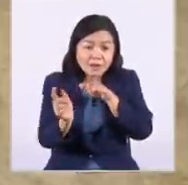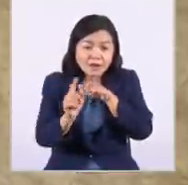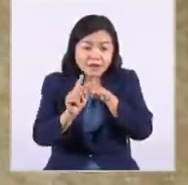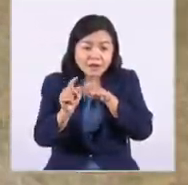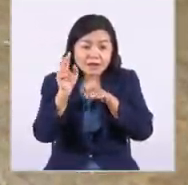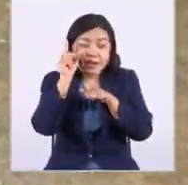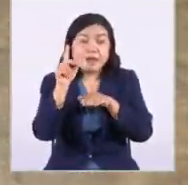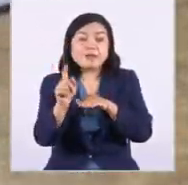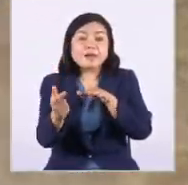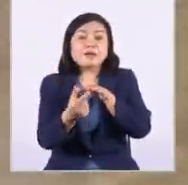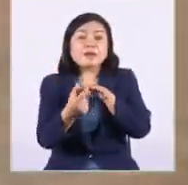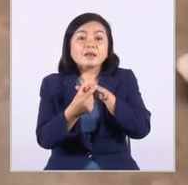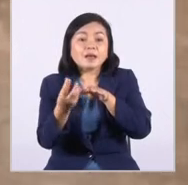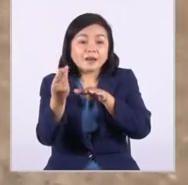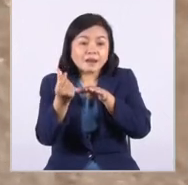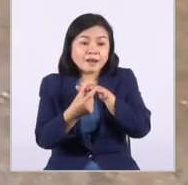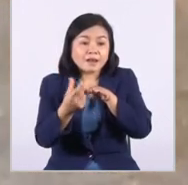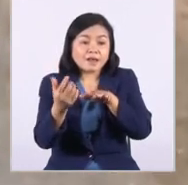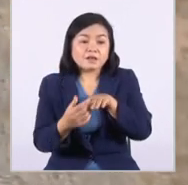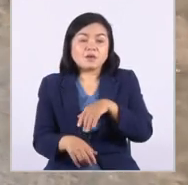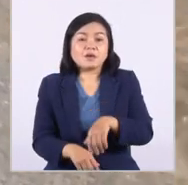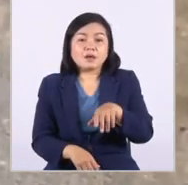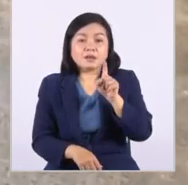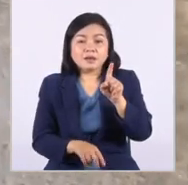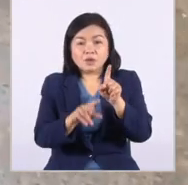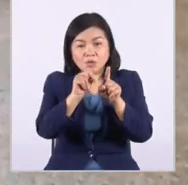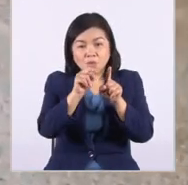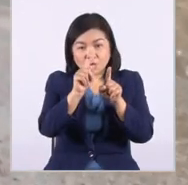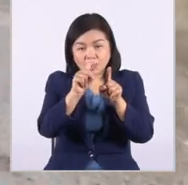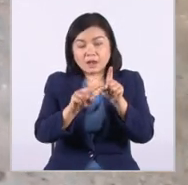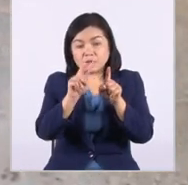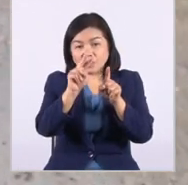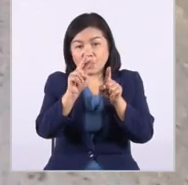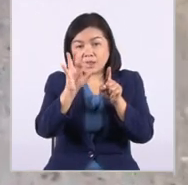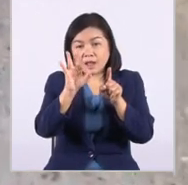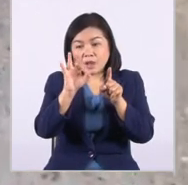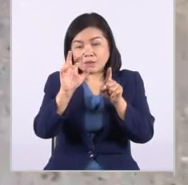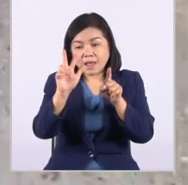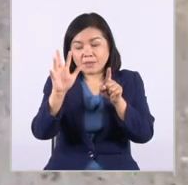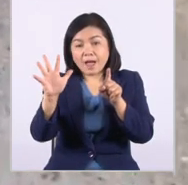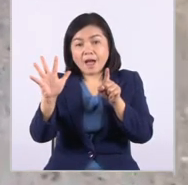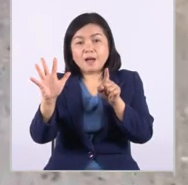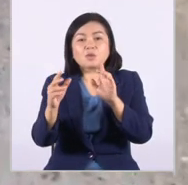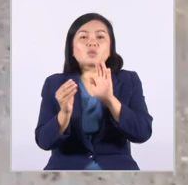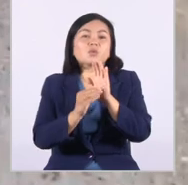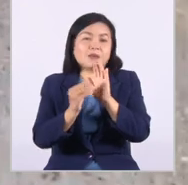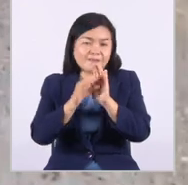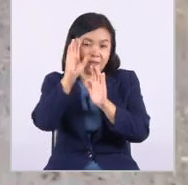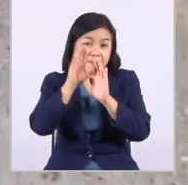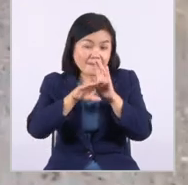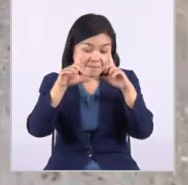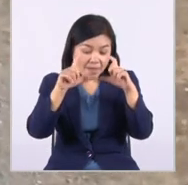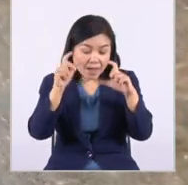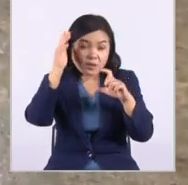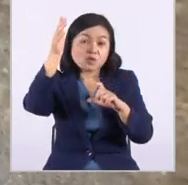าวนะคะนี่มาแล้วมาแล้ว1นอหนูขอไข่2935กรุงเทพมหานครก็เก็บภาพกันไปเผื่อว่างวดหน้าจ